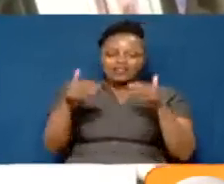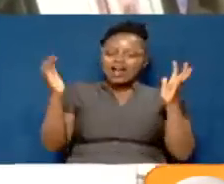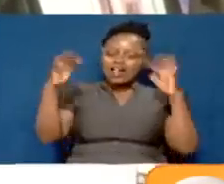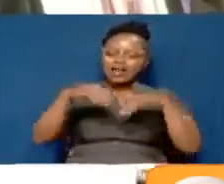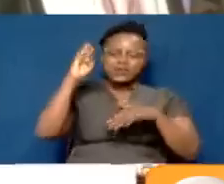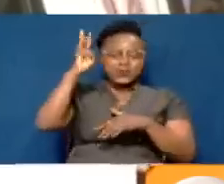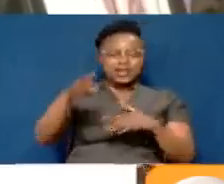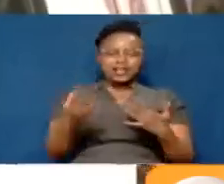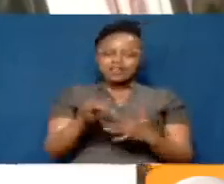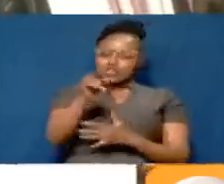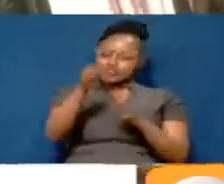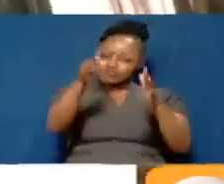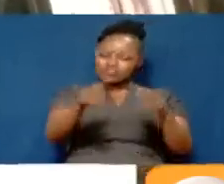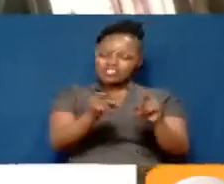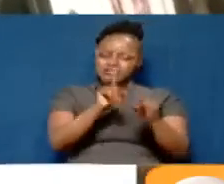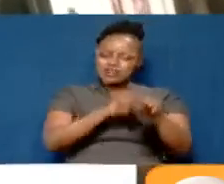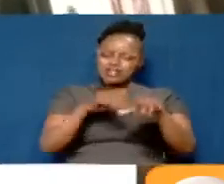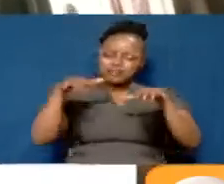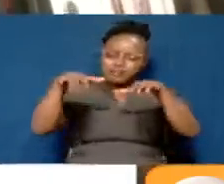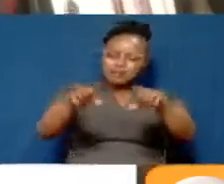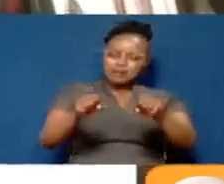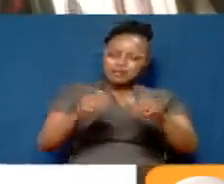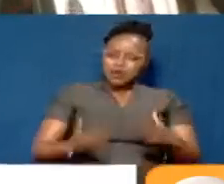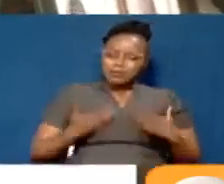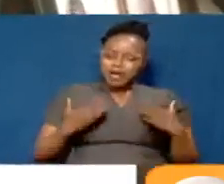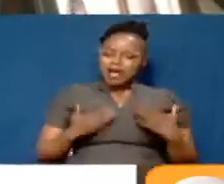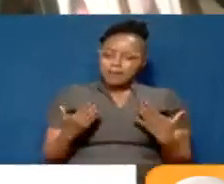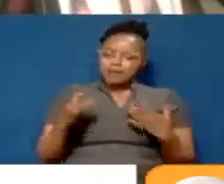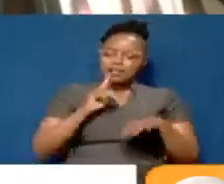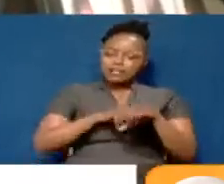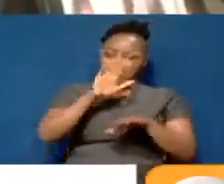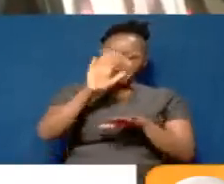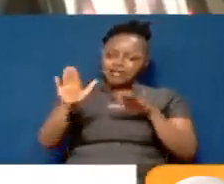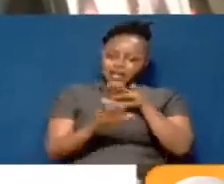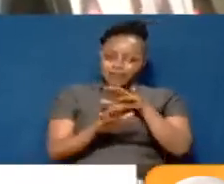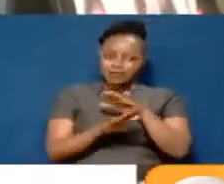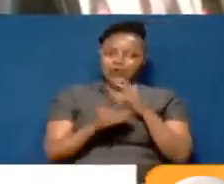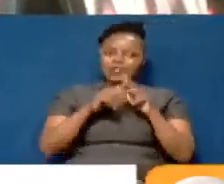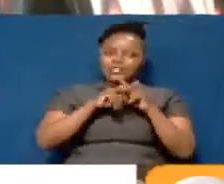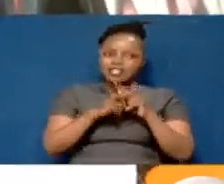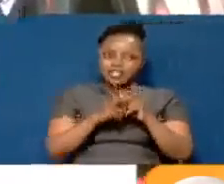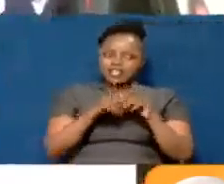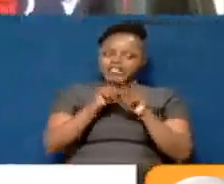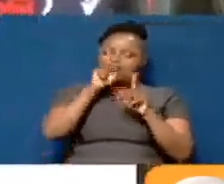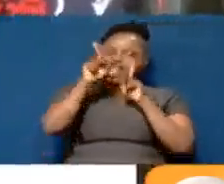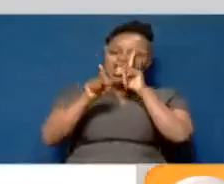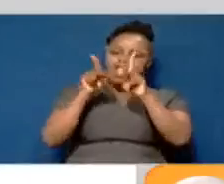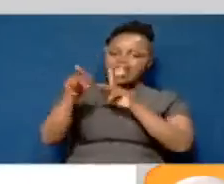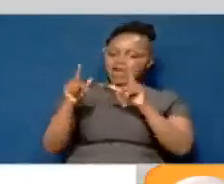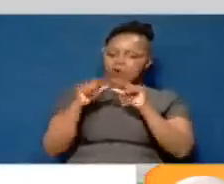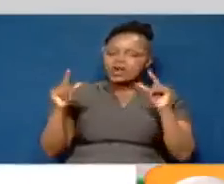itasabaratika. Wewe ukikalia utafurahia ile siku deputy wako ataanza kukushautia